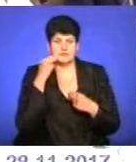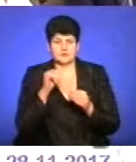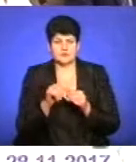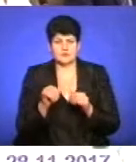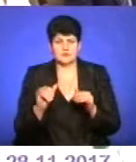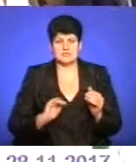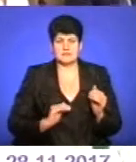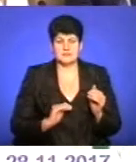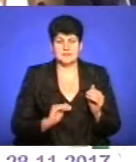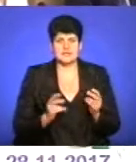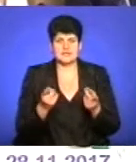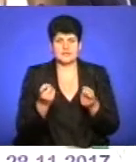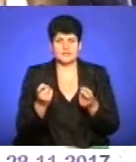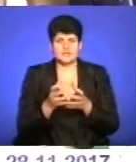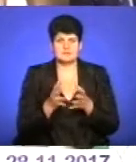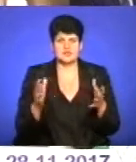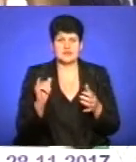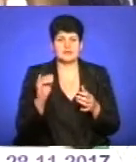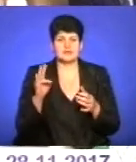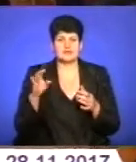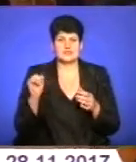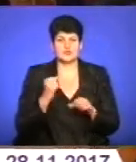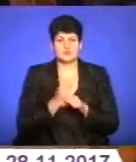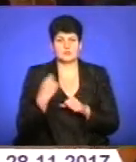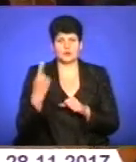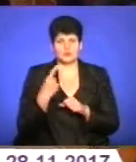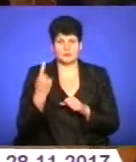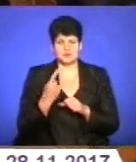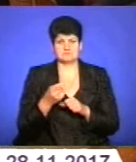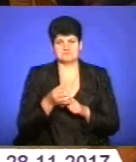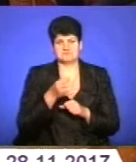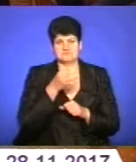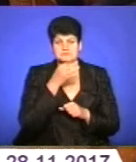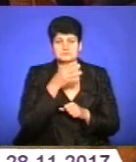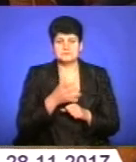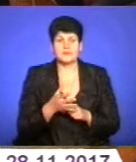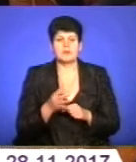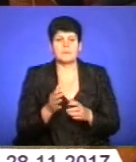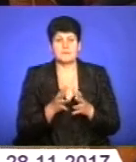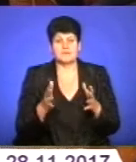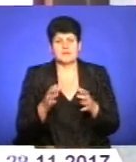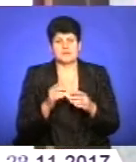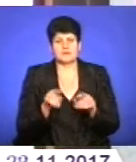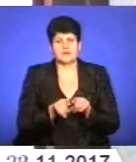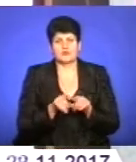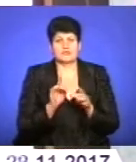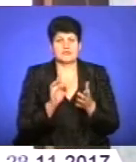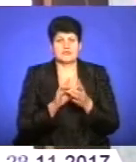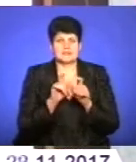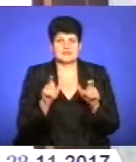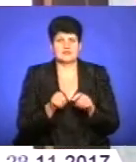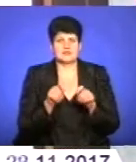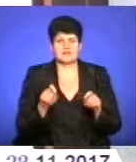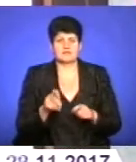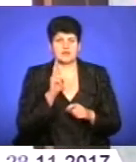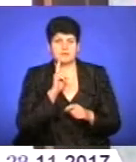розвиватися бізнесу, а й залучити більше інвесторів і зробити область інвестиційно привабливішою. Аналогічні центри планують відкрити в Кременецькому,